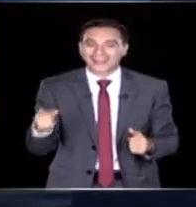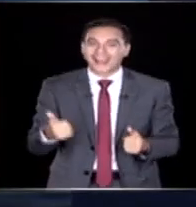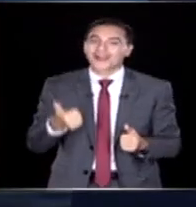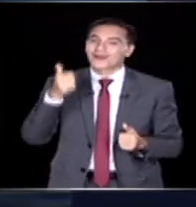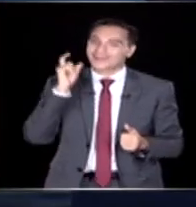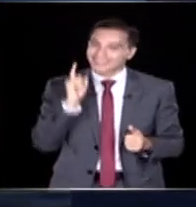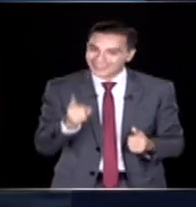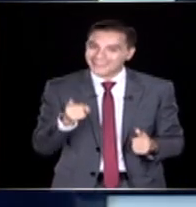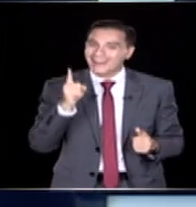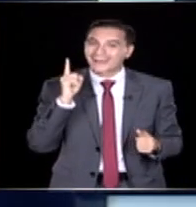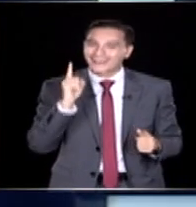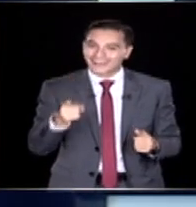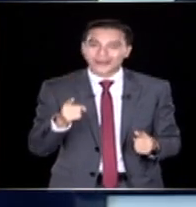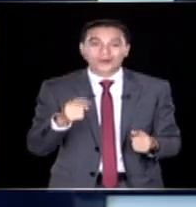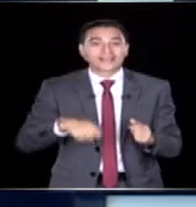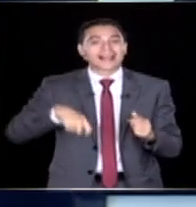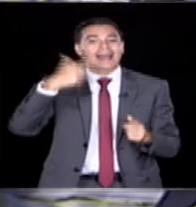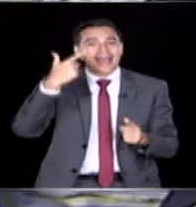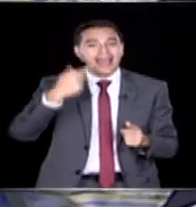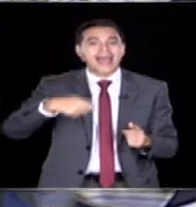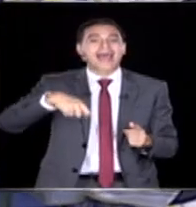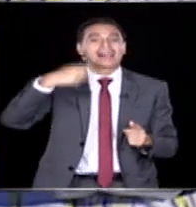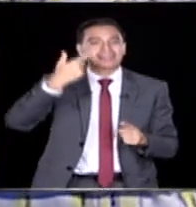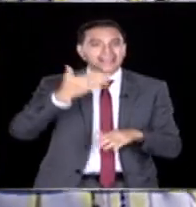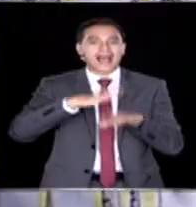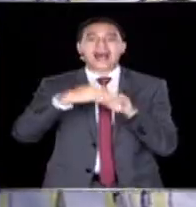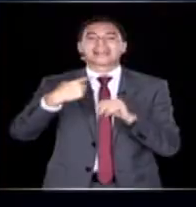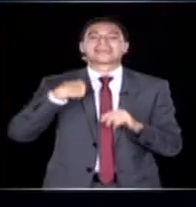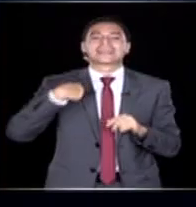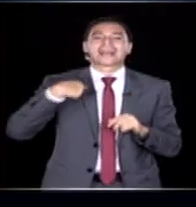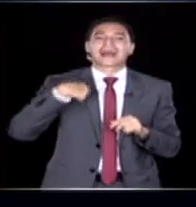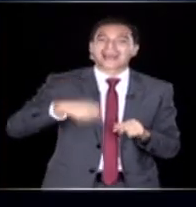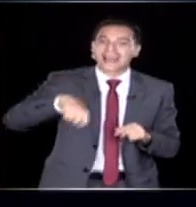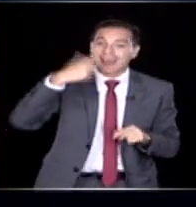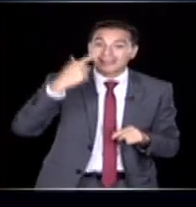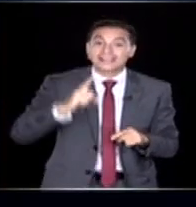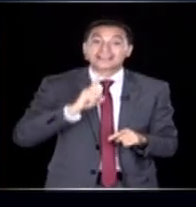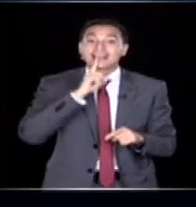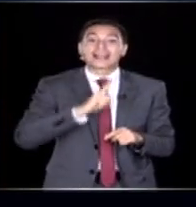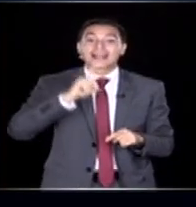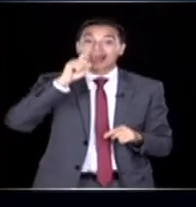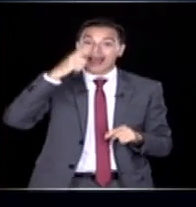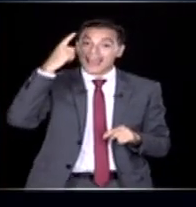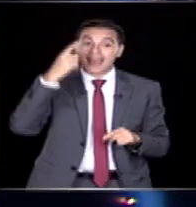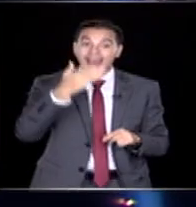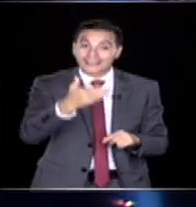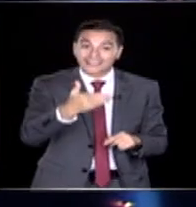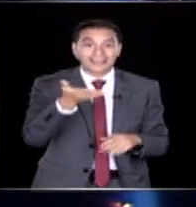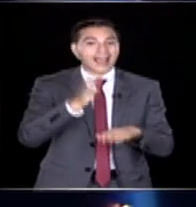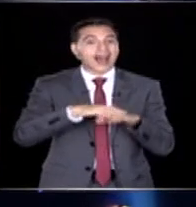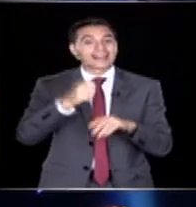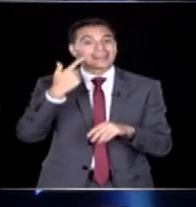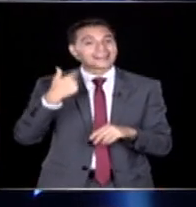عالصحبة الحلوة دي. ده الغالي علينا غالي،